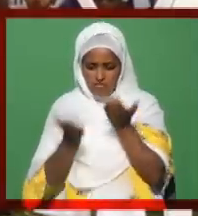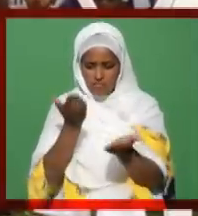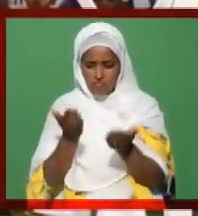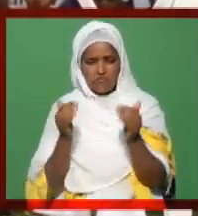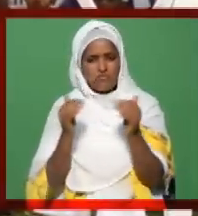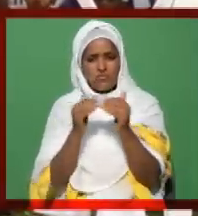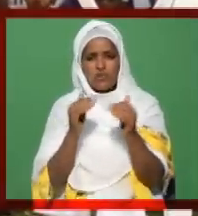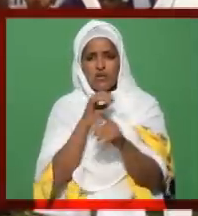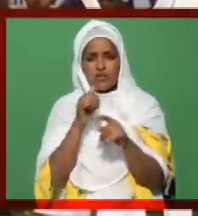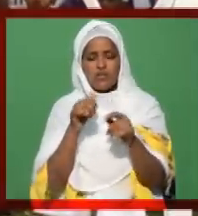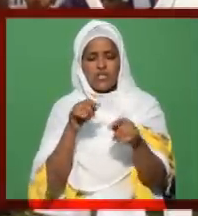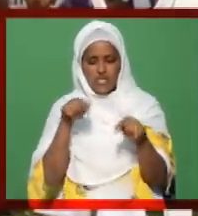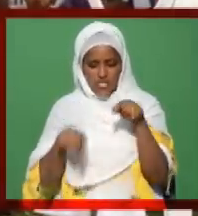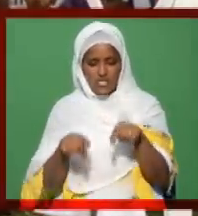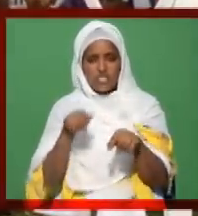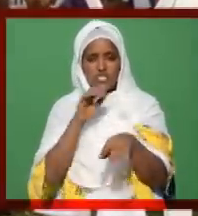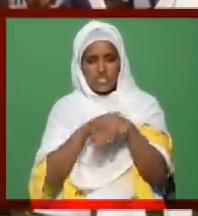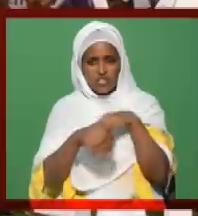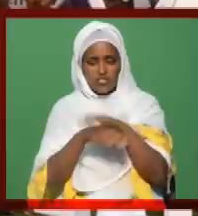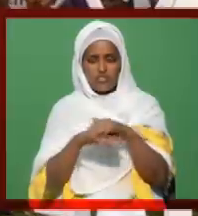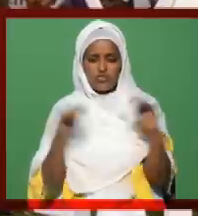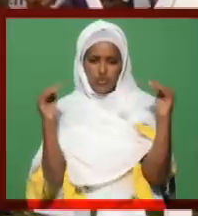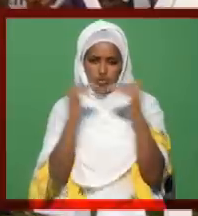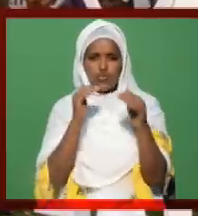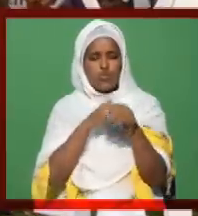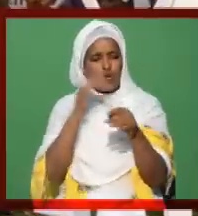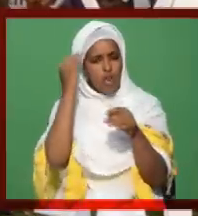እጅ እኩል ነው ለአይምሮ